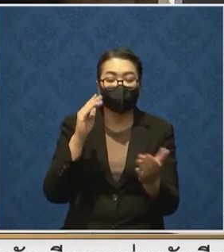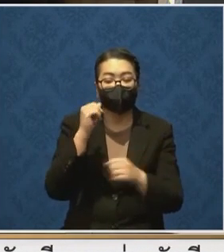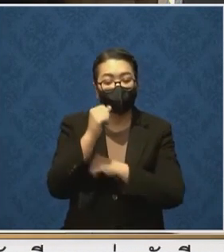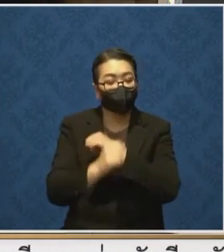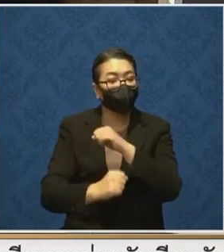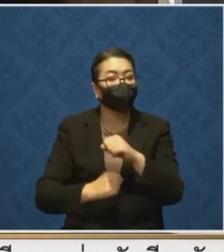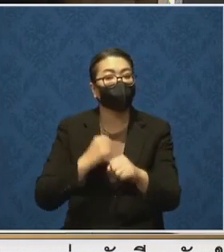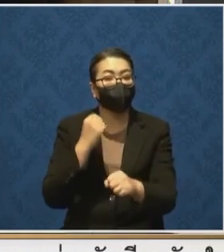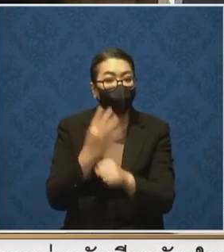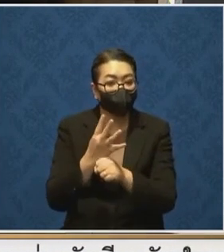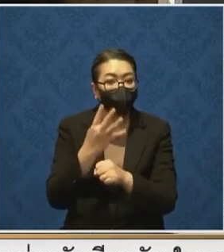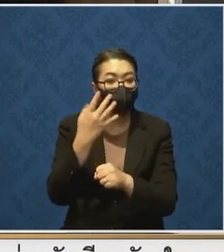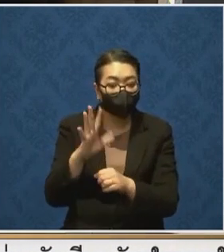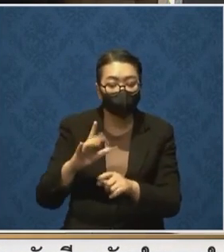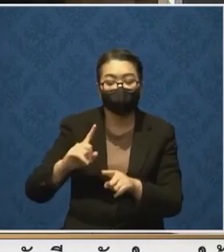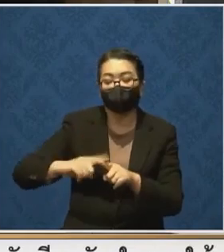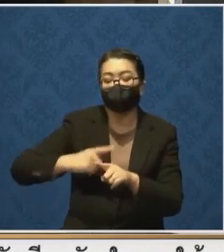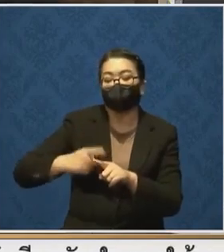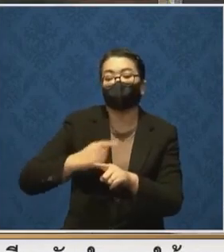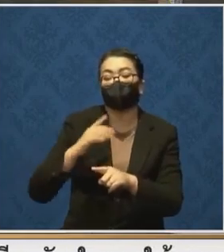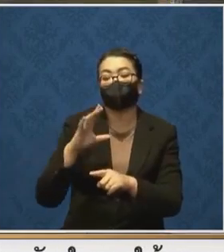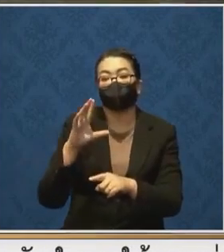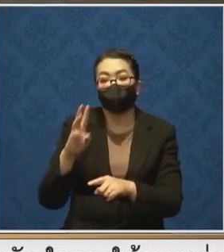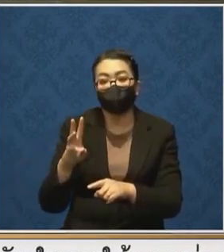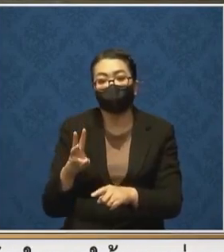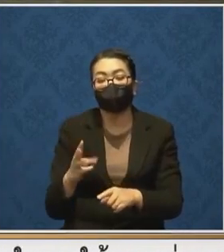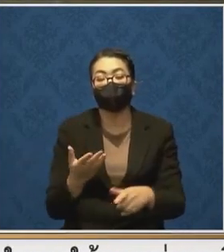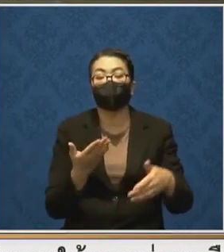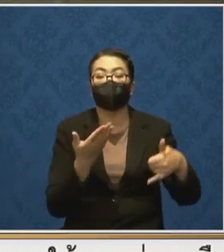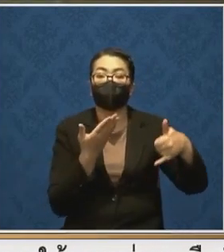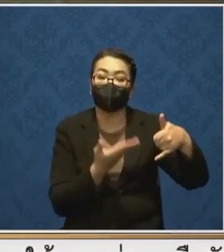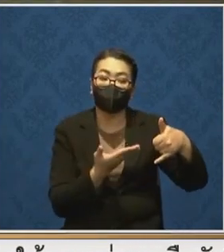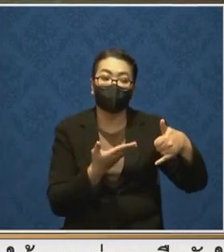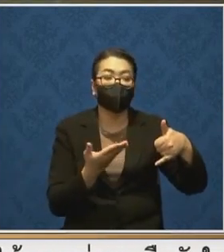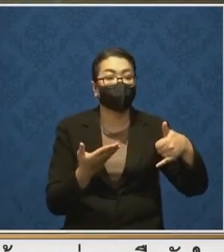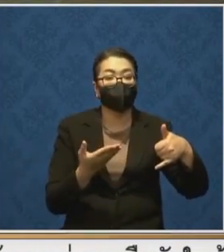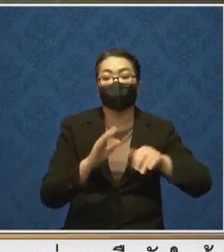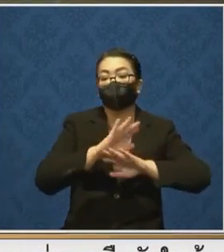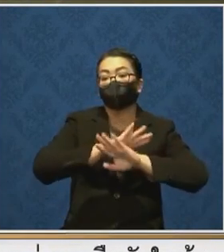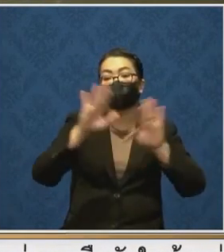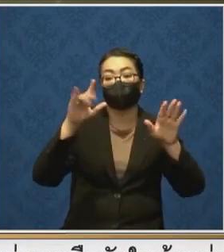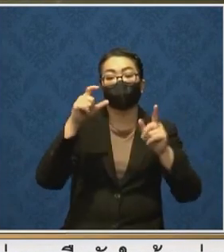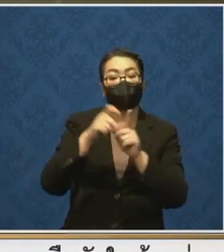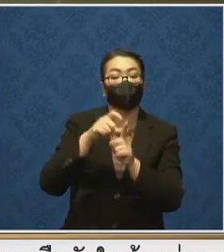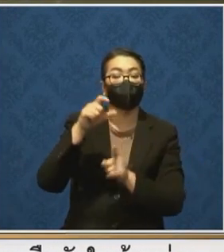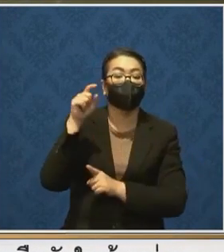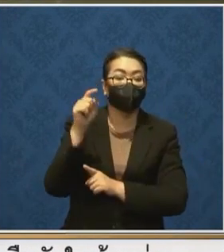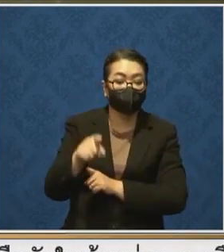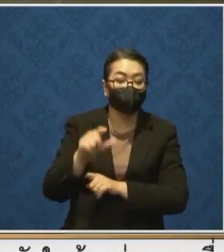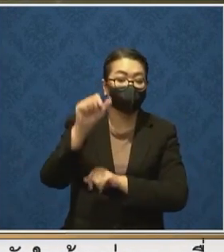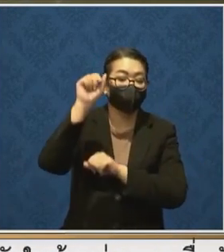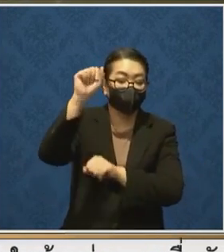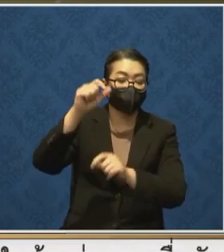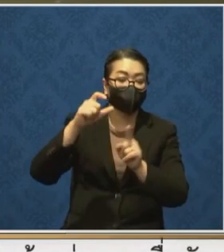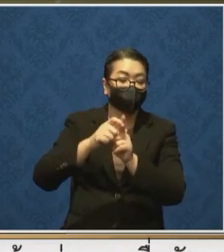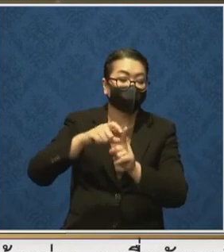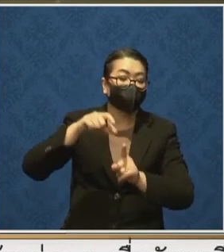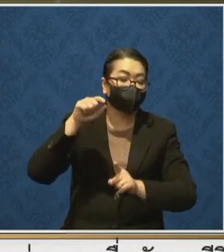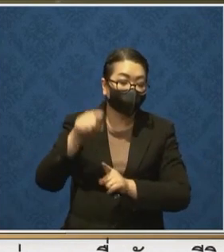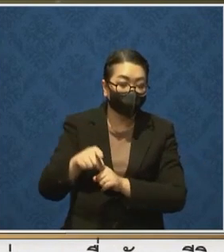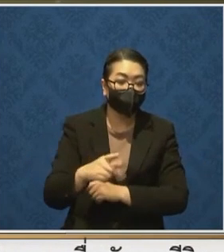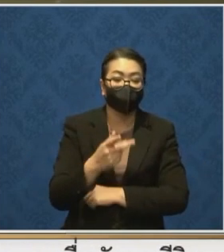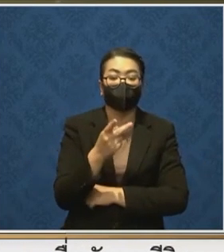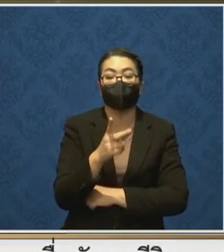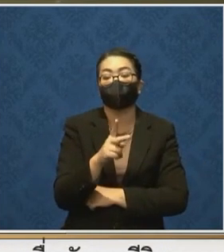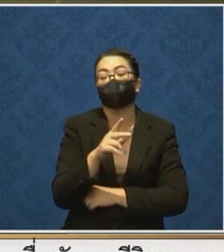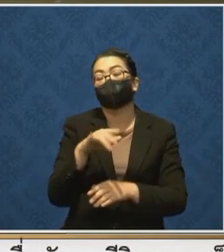4 ปีกับอก 6 เดือนผลเอกประยุติก็ยังไม่ได้ยกเล่อคำสั่งตามมาตรา 44ตามข้อเสนอของสัรงานอายก